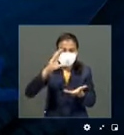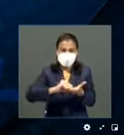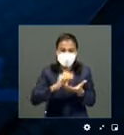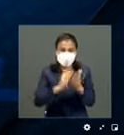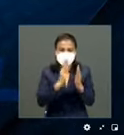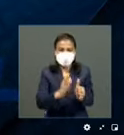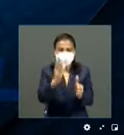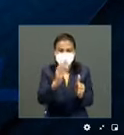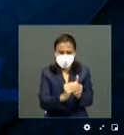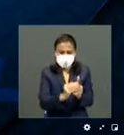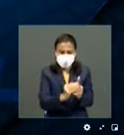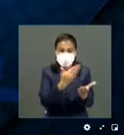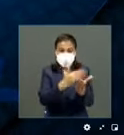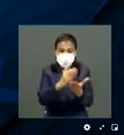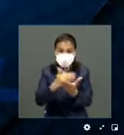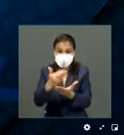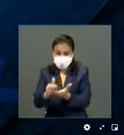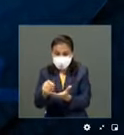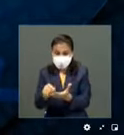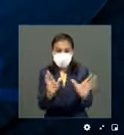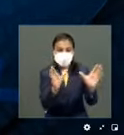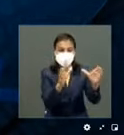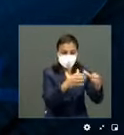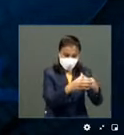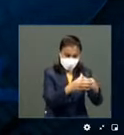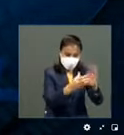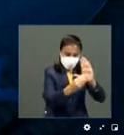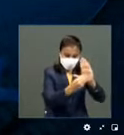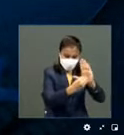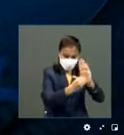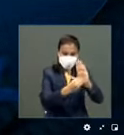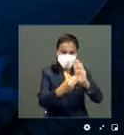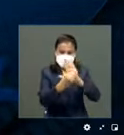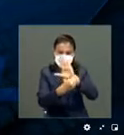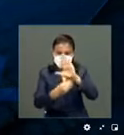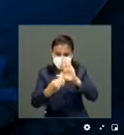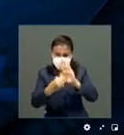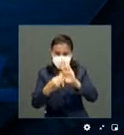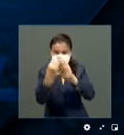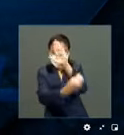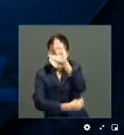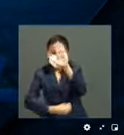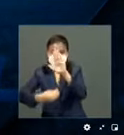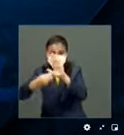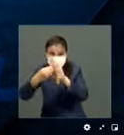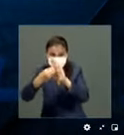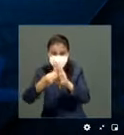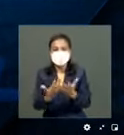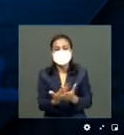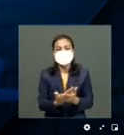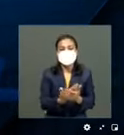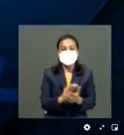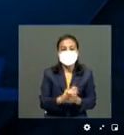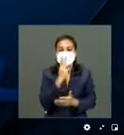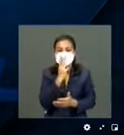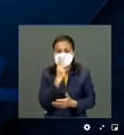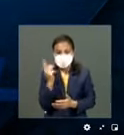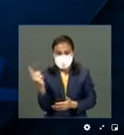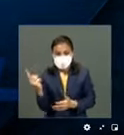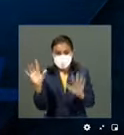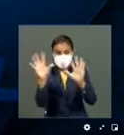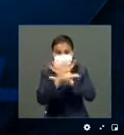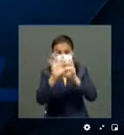ะคะแยกเป็นกรุงเทพมหานครปริมณฑลและจังหวัดอื่นๆท่านจะเห็นว่าตอนนี้ในคลัสเตอร์ที่เป็นลักษ